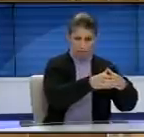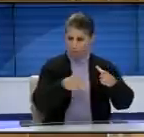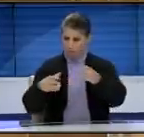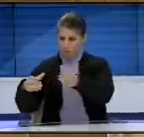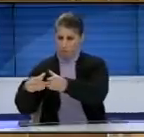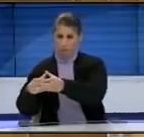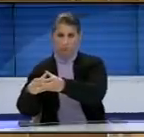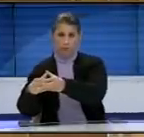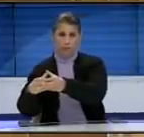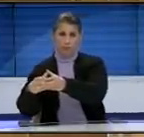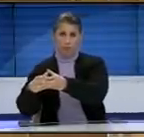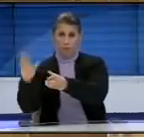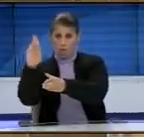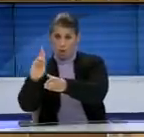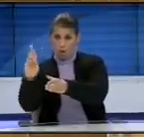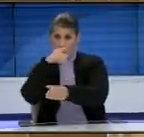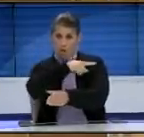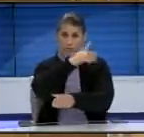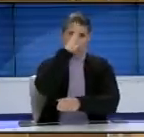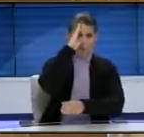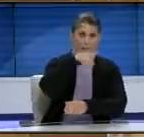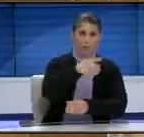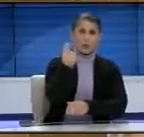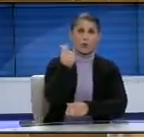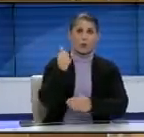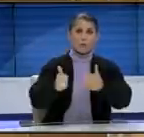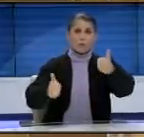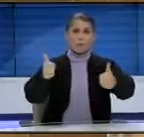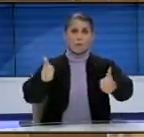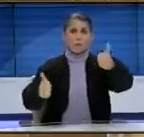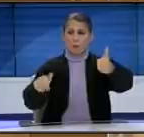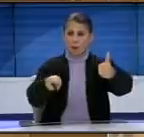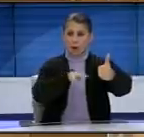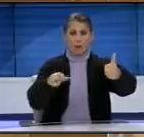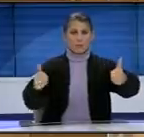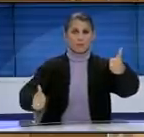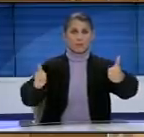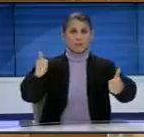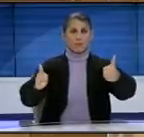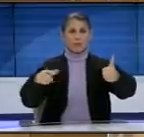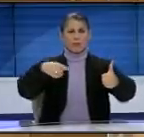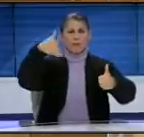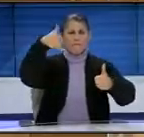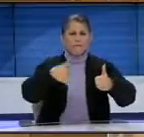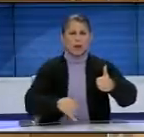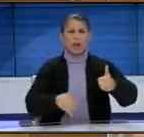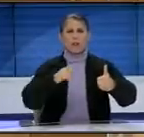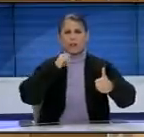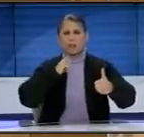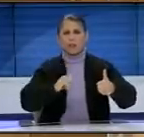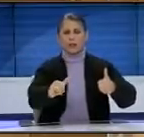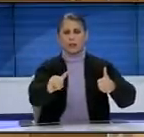που θα οδηγήσει σε ένα σκληρό οικονομικό ανταγωνισμό και σε μια βαθιά και